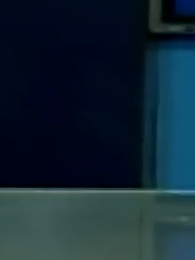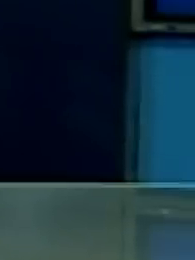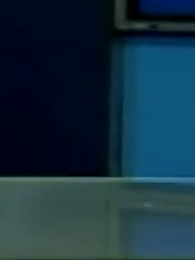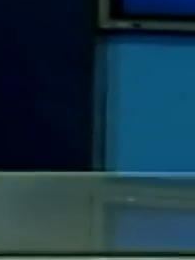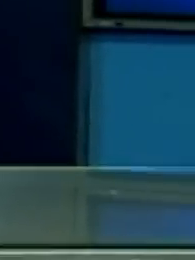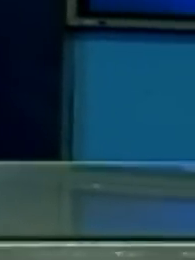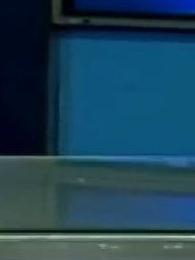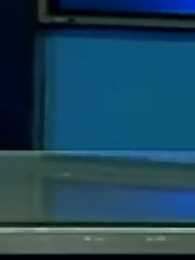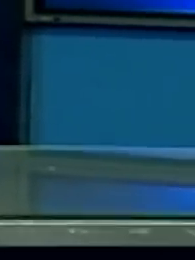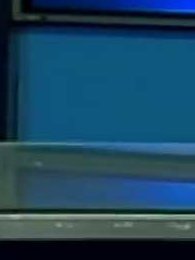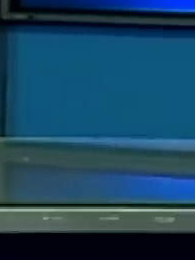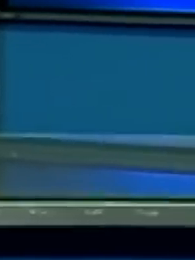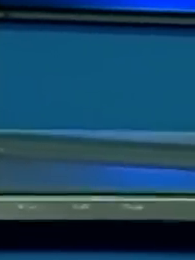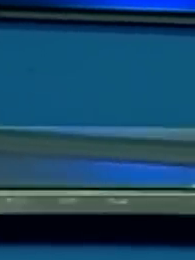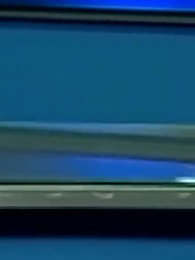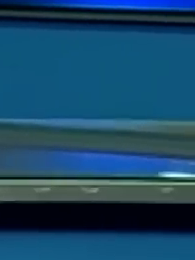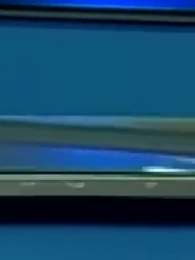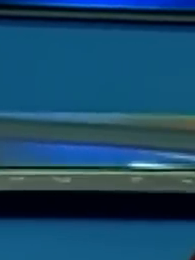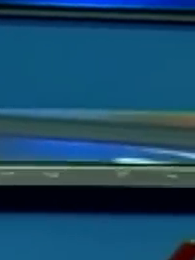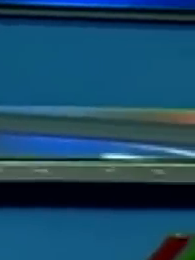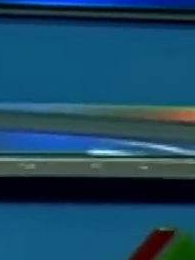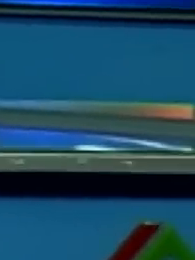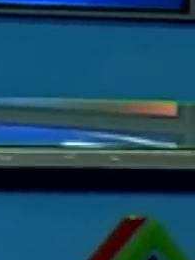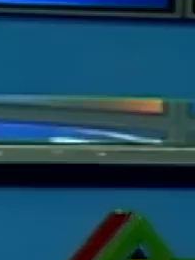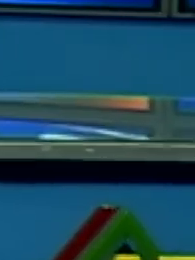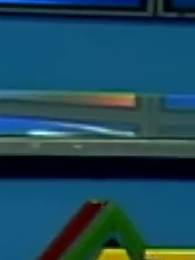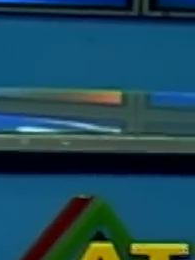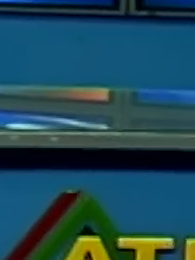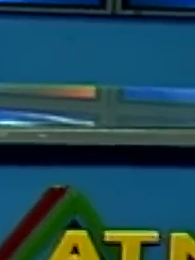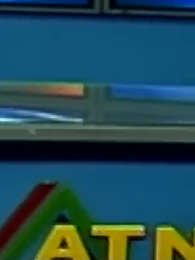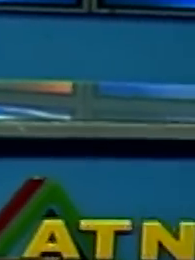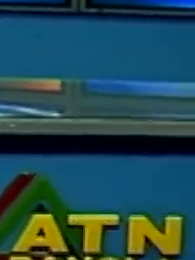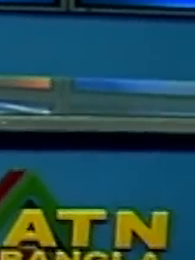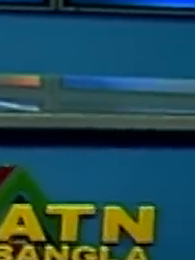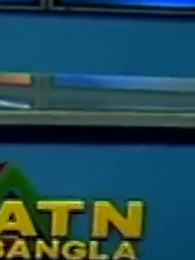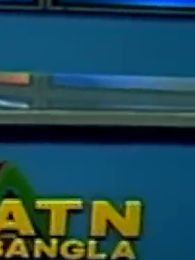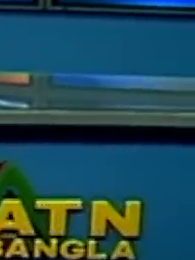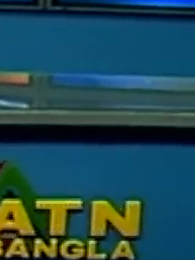সবাই ঘরে থাকুন, নিরাপদে থাকুন। এটির নল সংবাদ ইউটিউবে দেখতে ব্রাউজ করুন youtube.com/এটির নল।